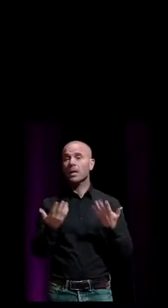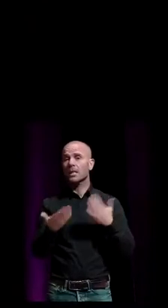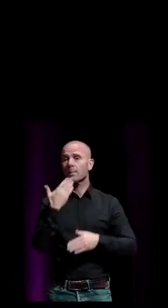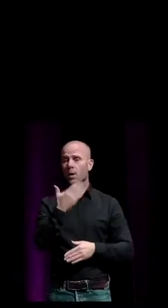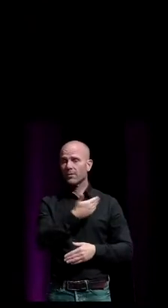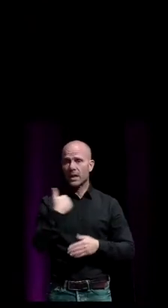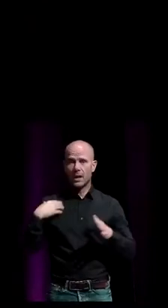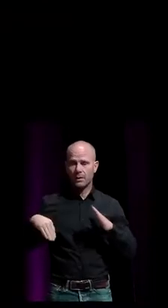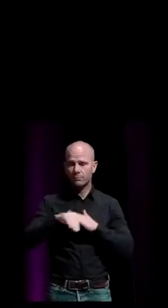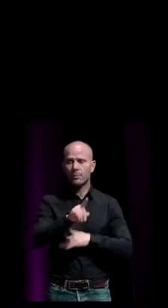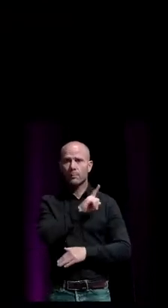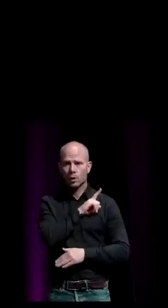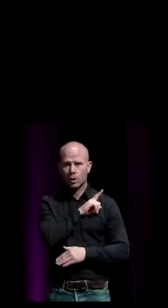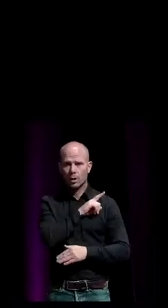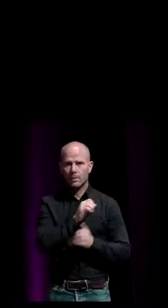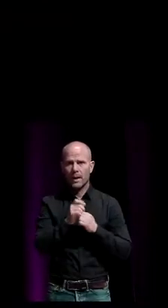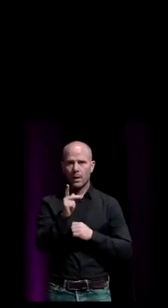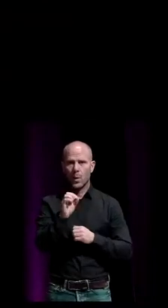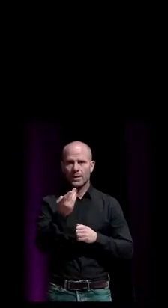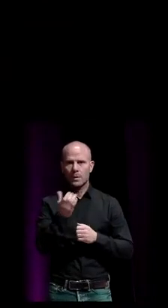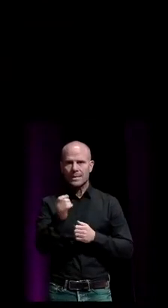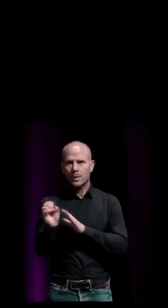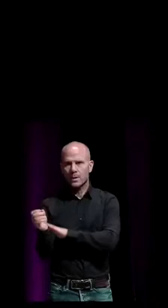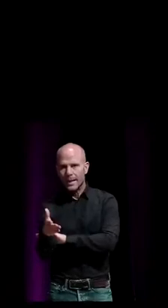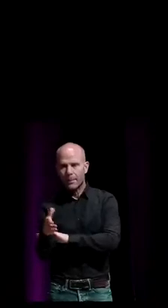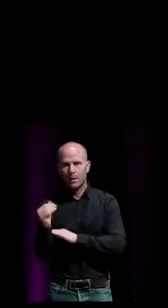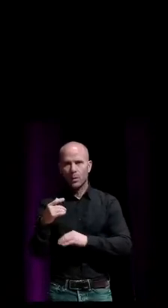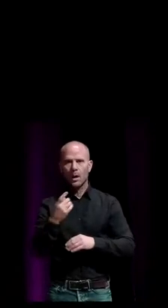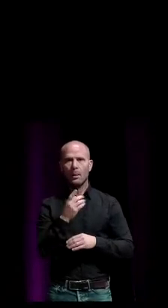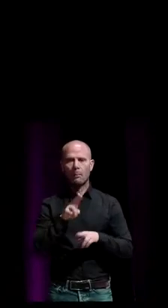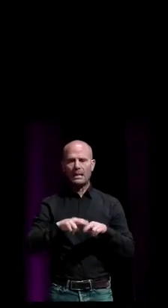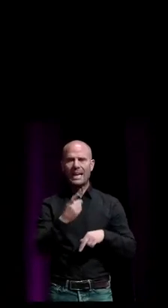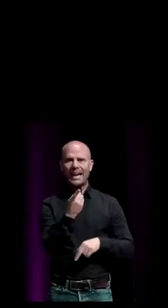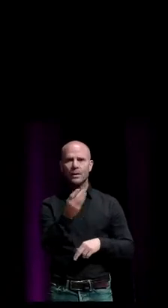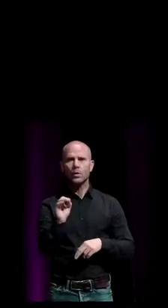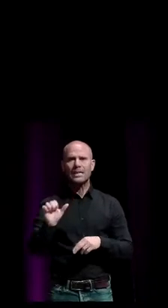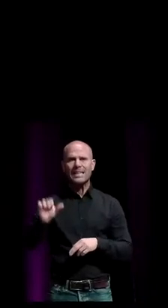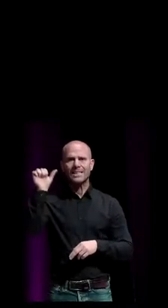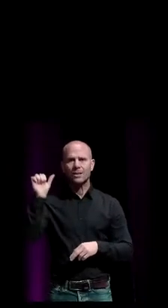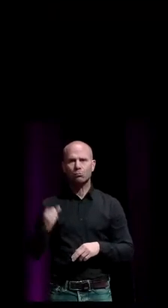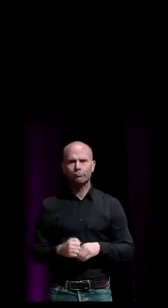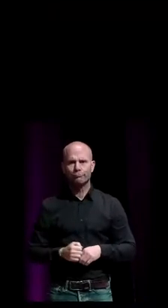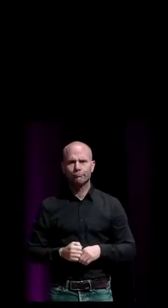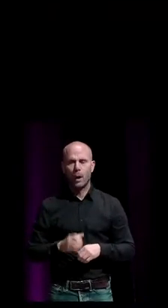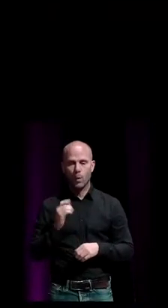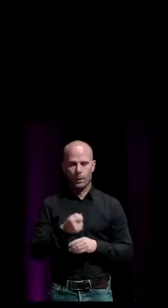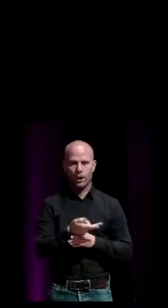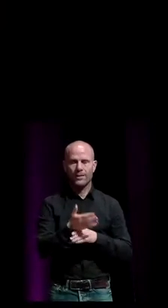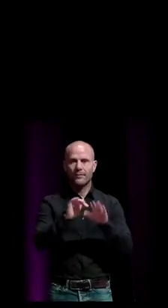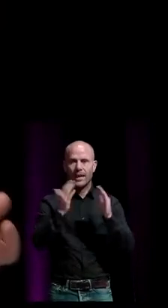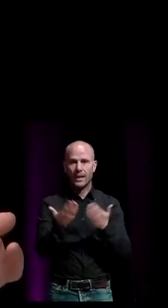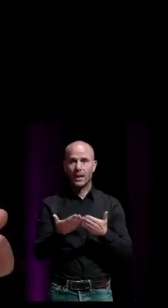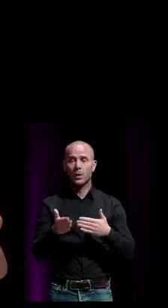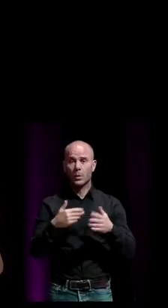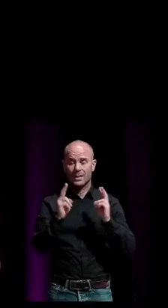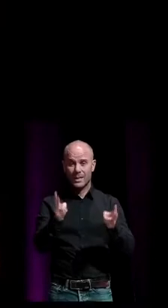gjort väldigt mycket. Men när vi tittar på koldioxidutsläppen, då kommer vi på plats 116. Mm. Om resten av världen gjorde på samma sätt som vi